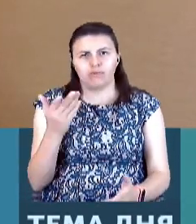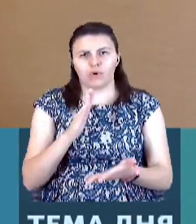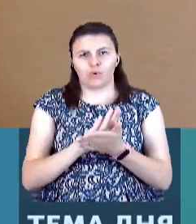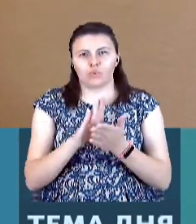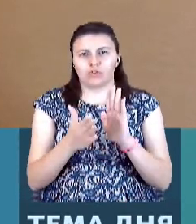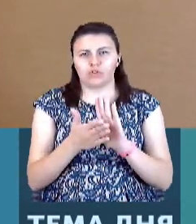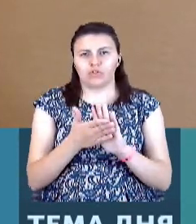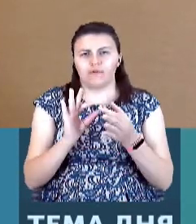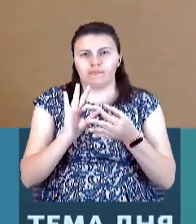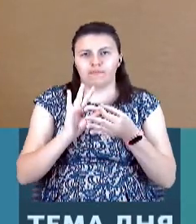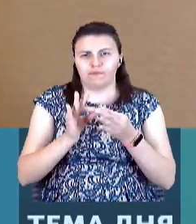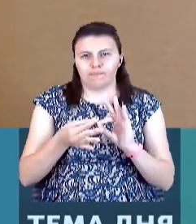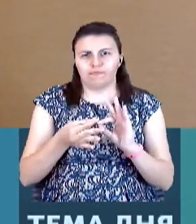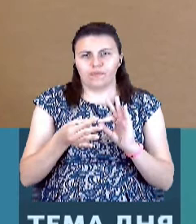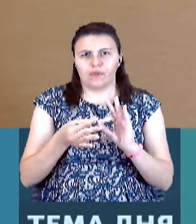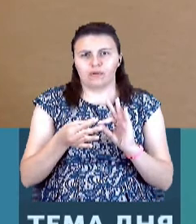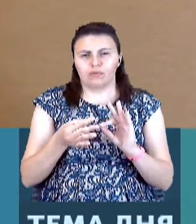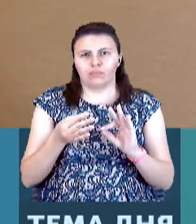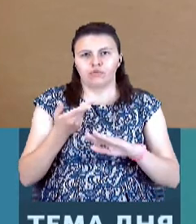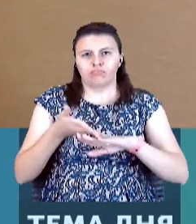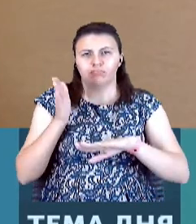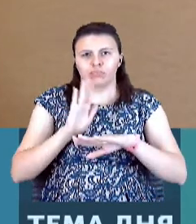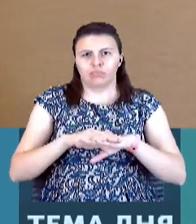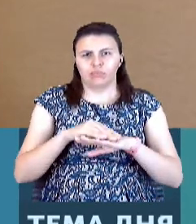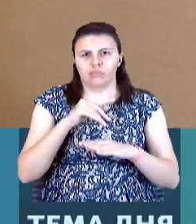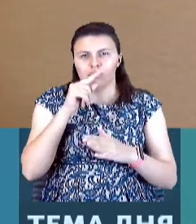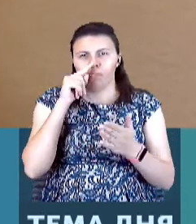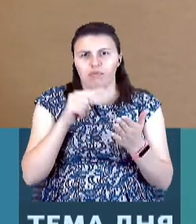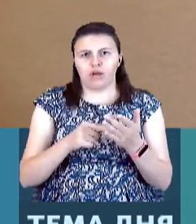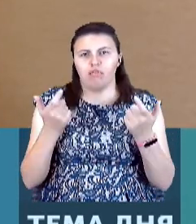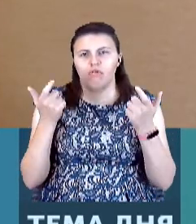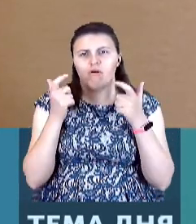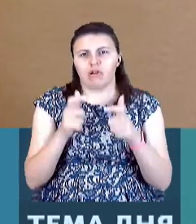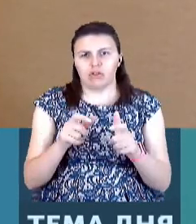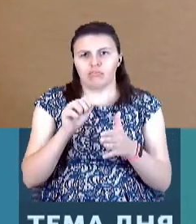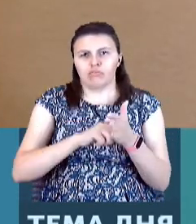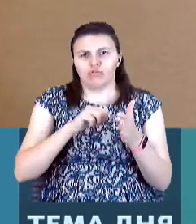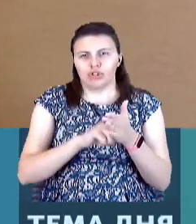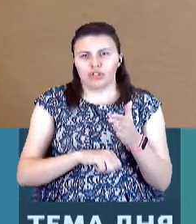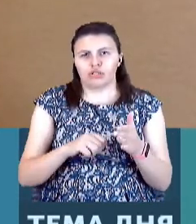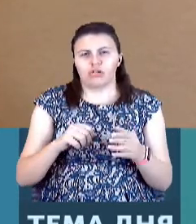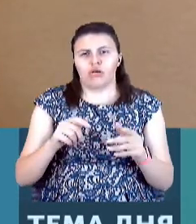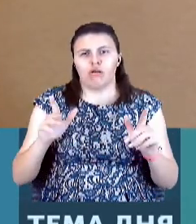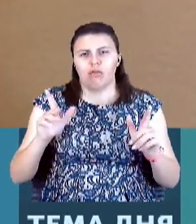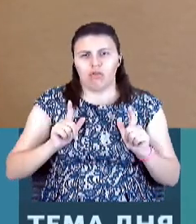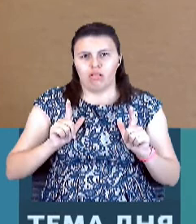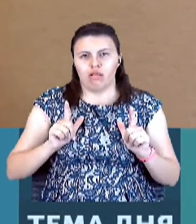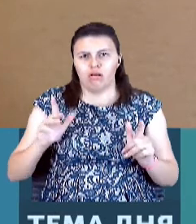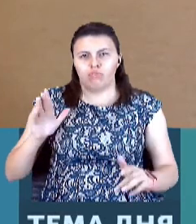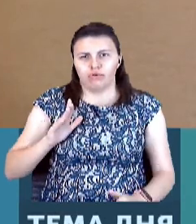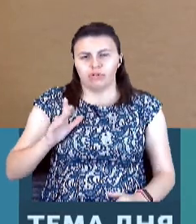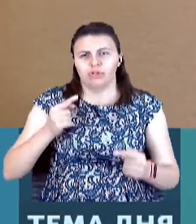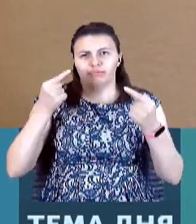він попав зараз в цьому році після карантину. Фактично, декілька місяців він не працював, отримав значні збитки.